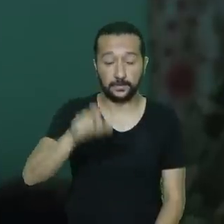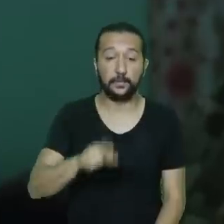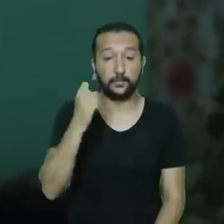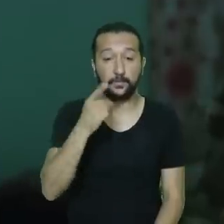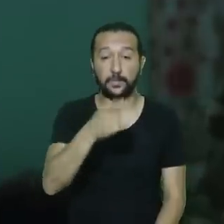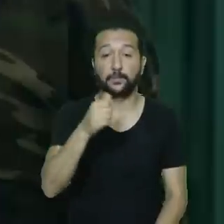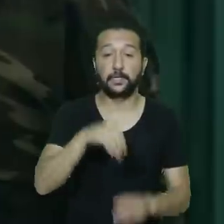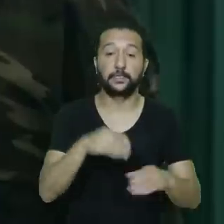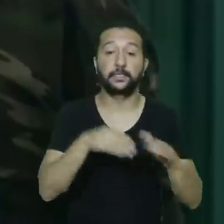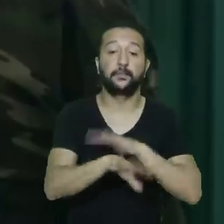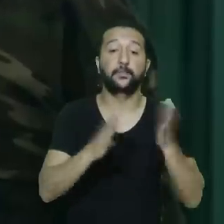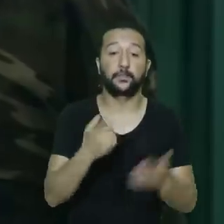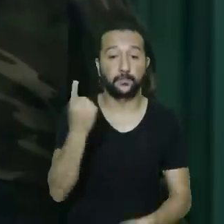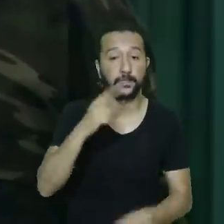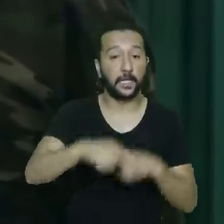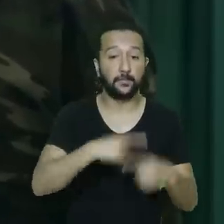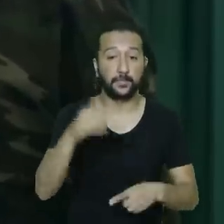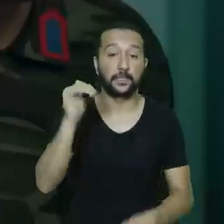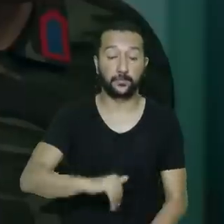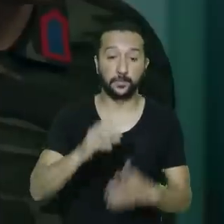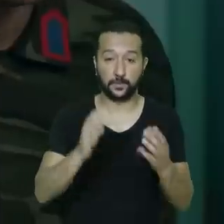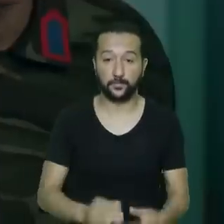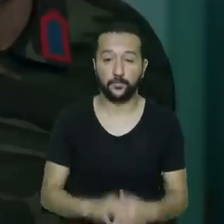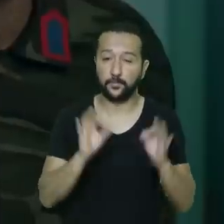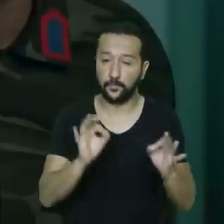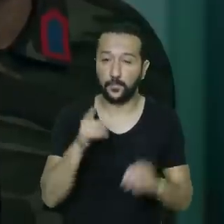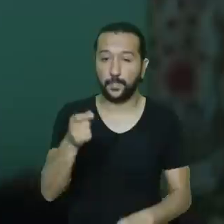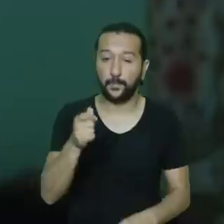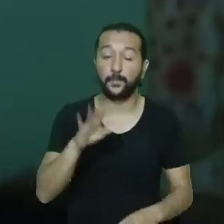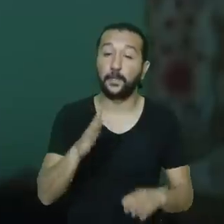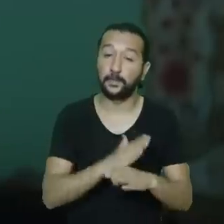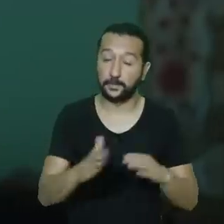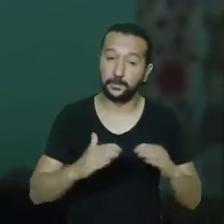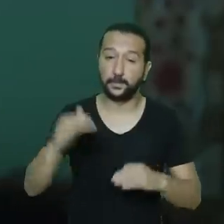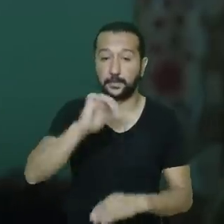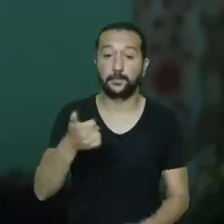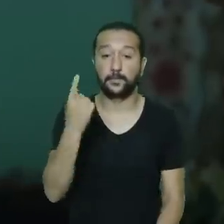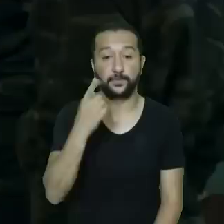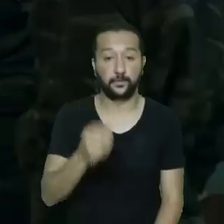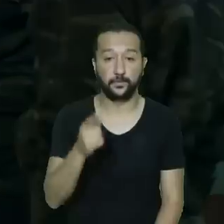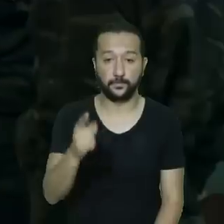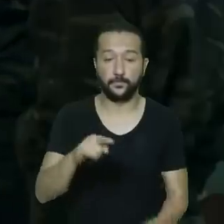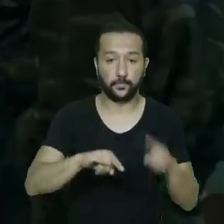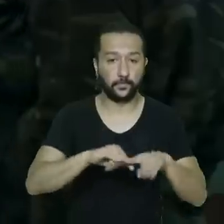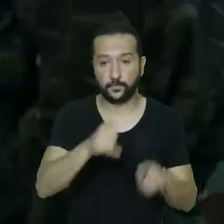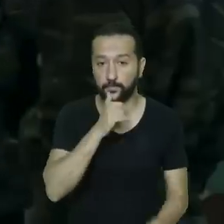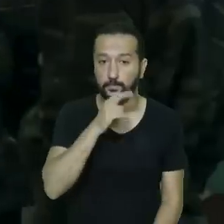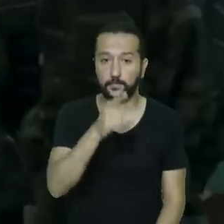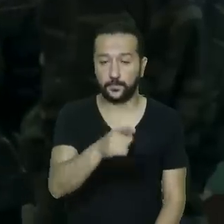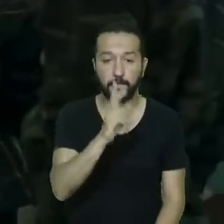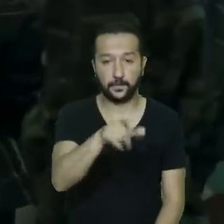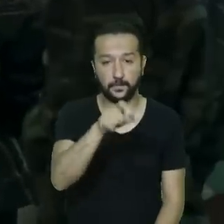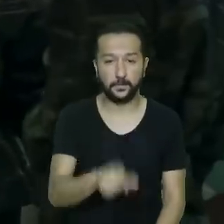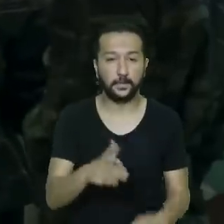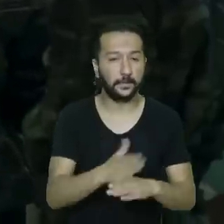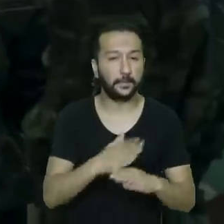kimse komutanın para için girmemişler. Bir şey aramaya girmişler. Muhtemelen paradan ve eşyadan daha değerli bir şey. Hüseyin Bey,